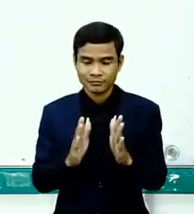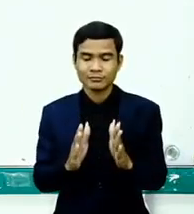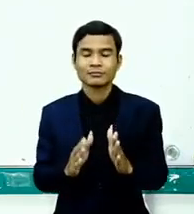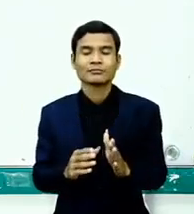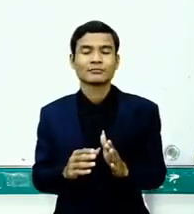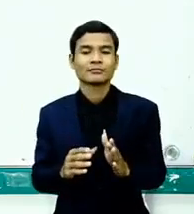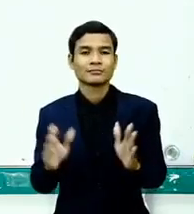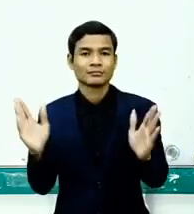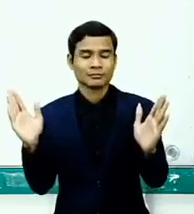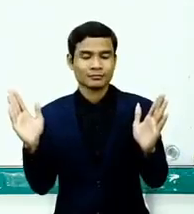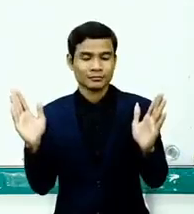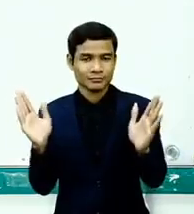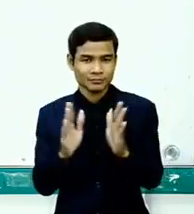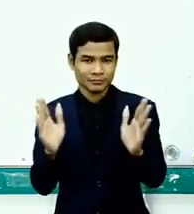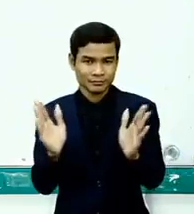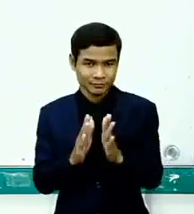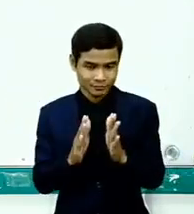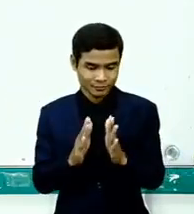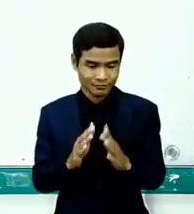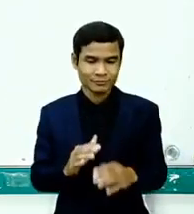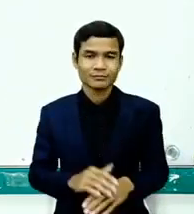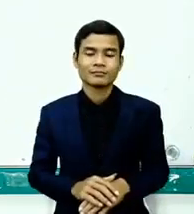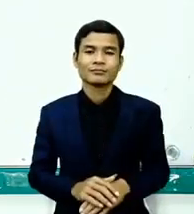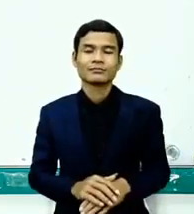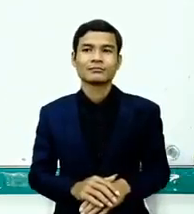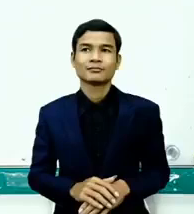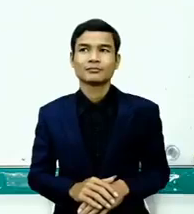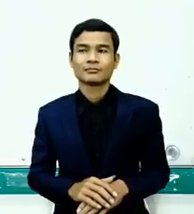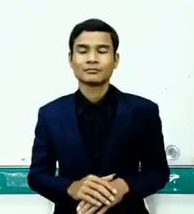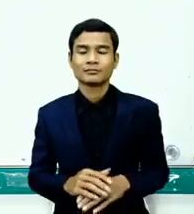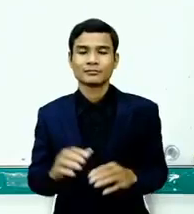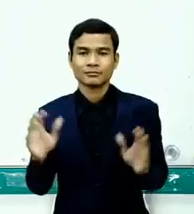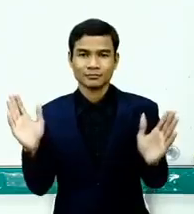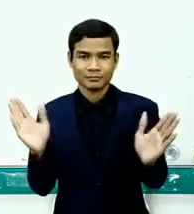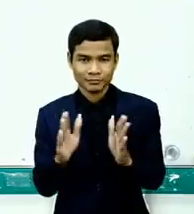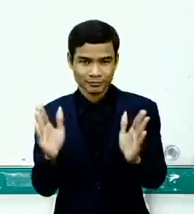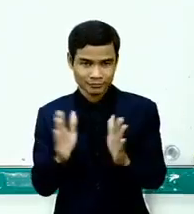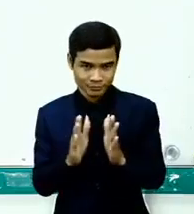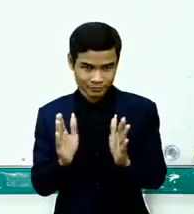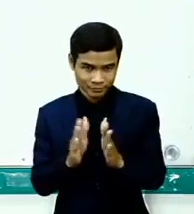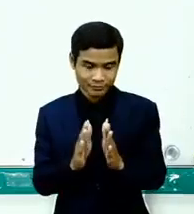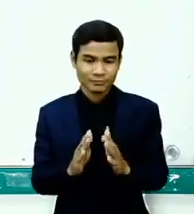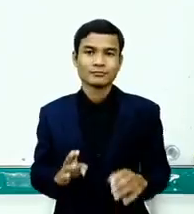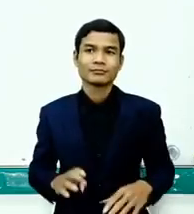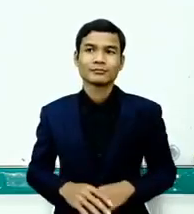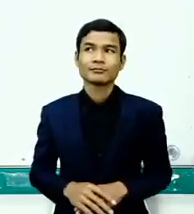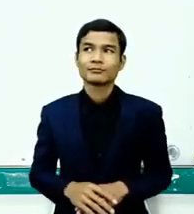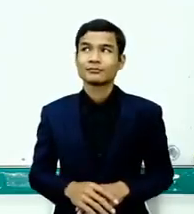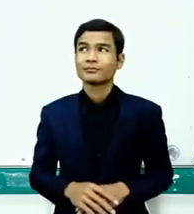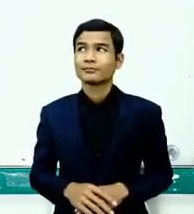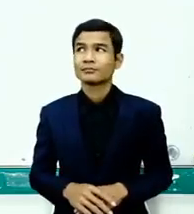ចាហោះផ្ទះដៃកោ2ដងផ្ទះដៃកោ3ដង